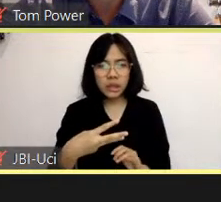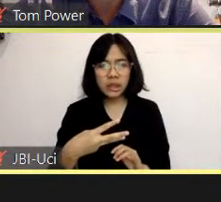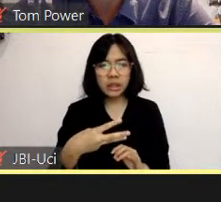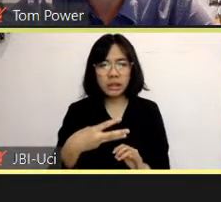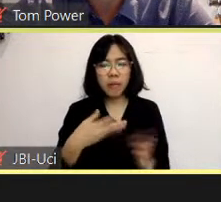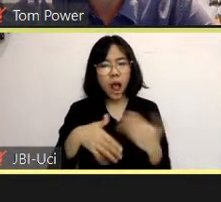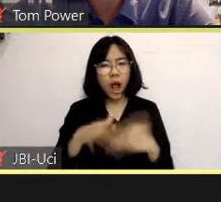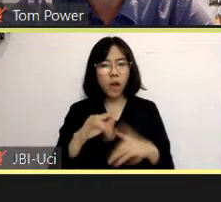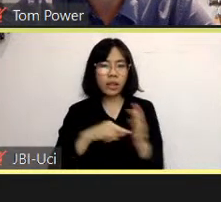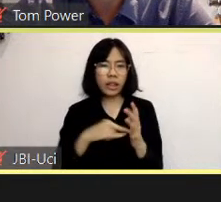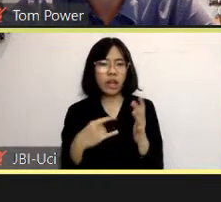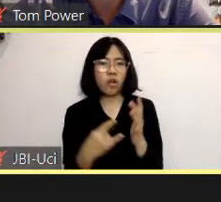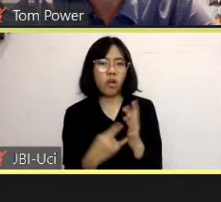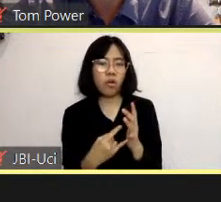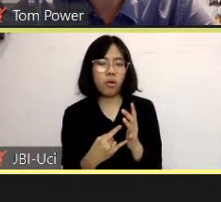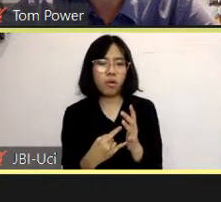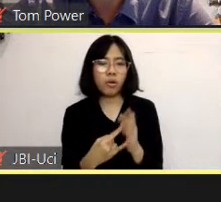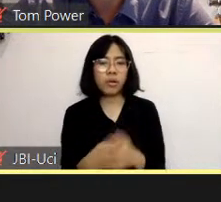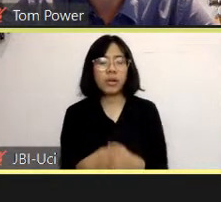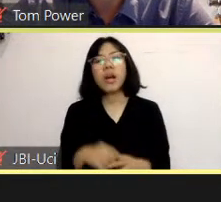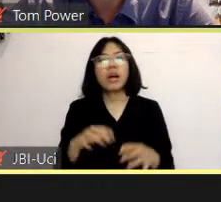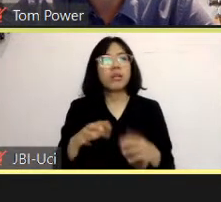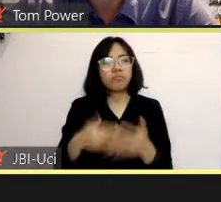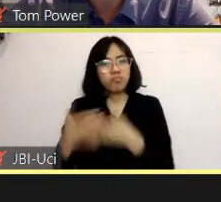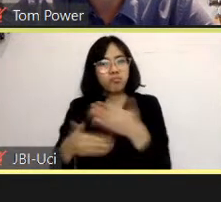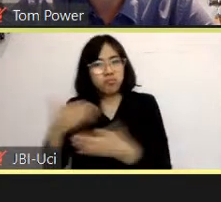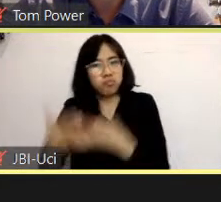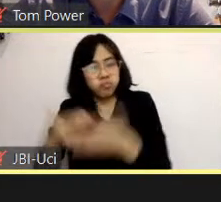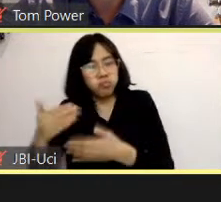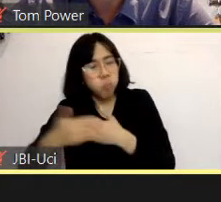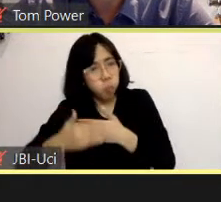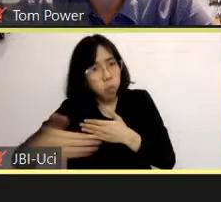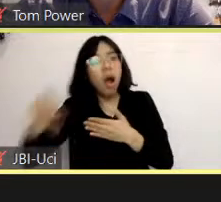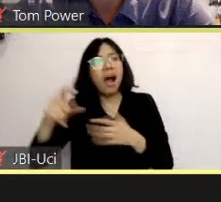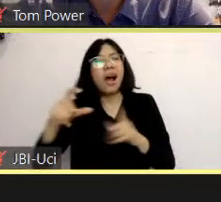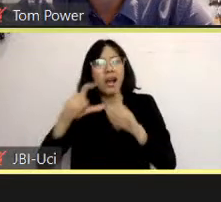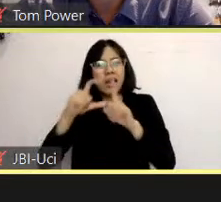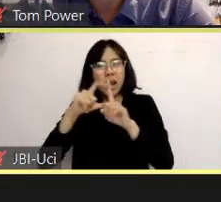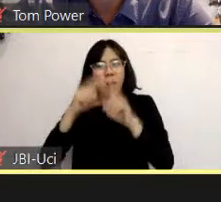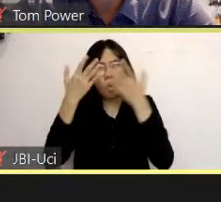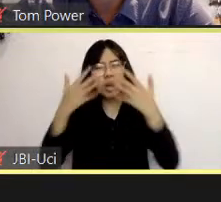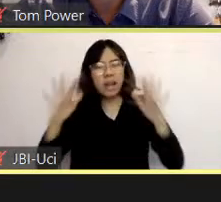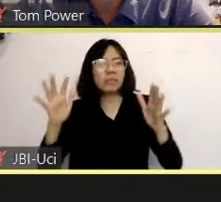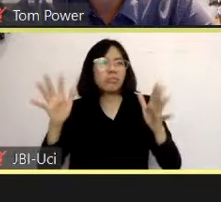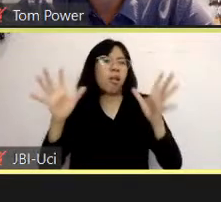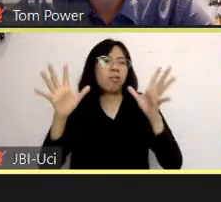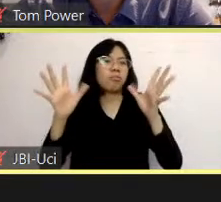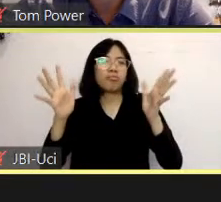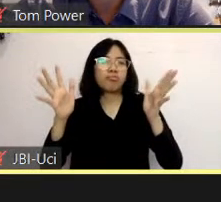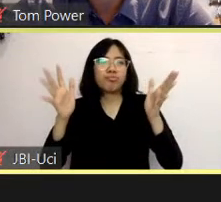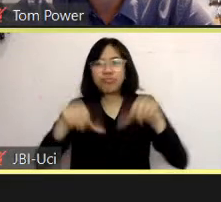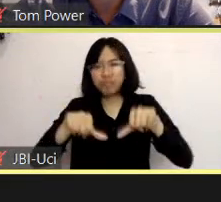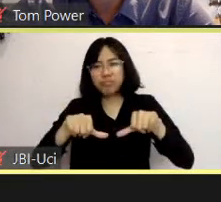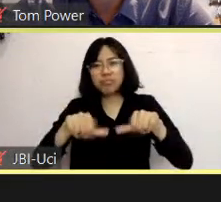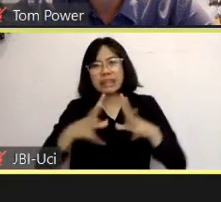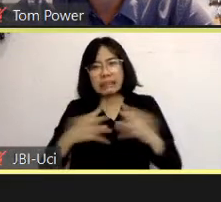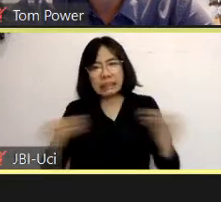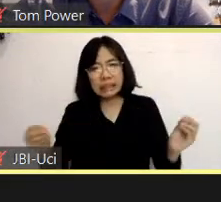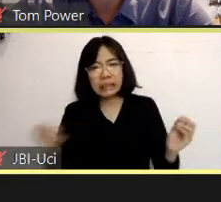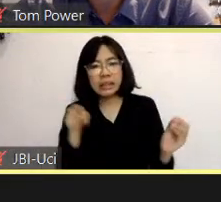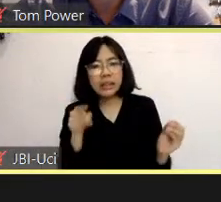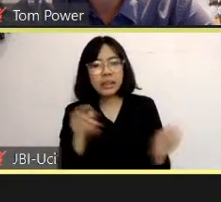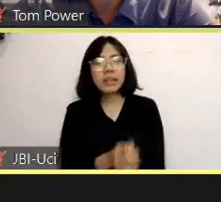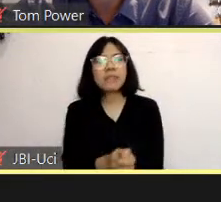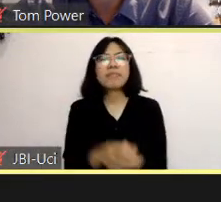crackdown, ya, kehancuran demokrasi. Nah, penting bahwa kita ketahui bersama-sama banyak masyarakat sipil belum